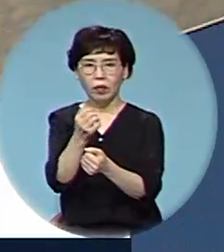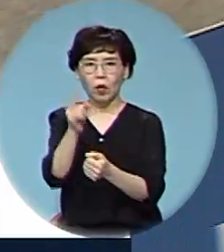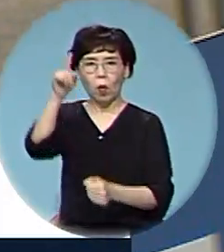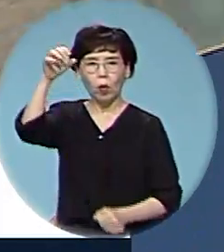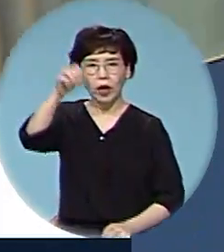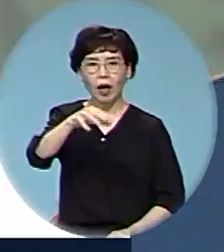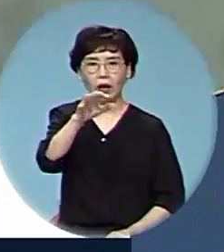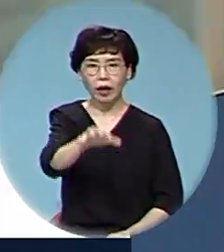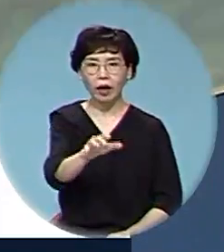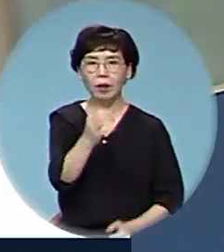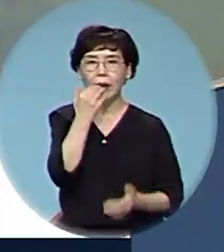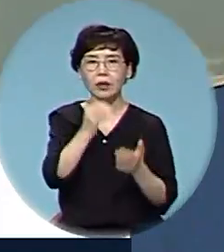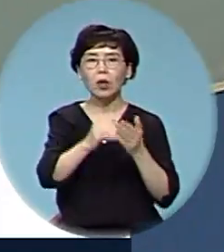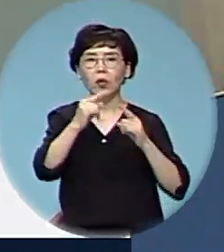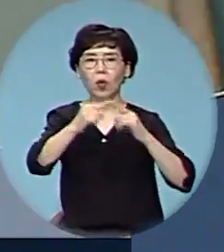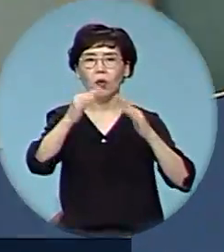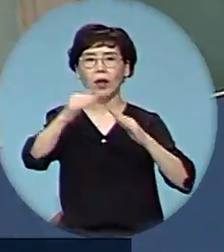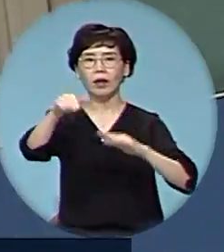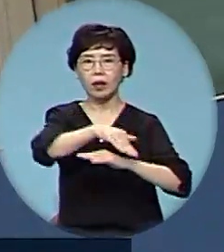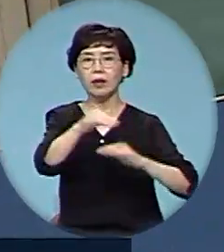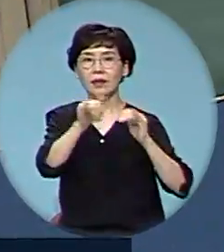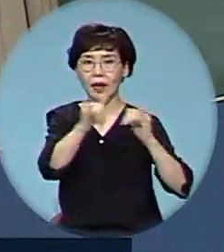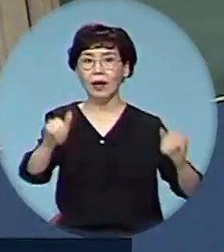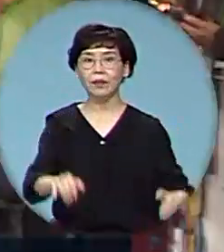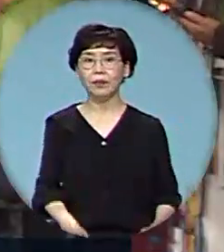고양 반석교회 교인으로 확인됐습니다.